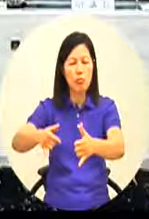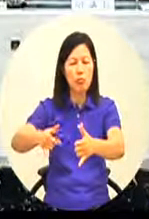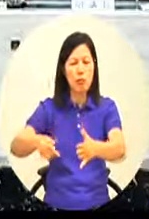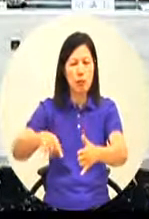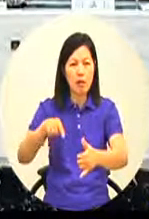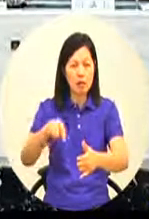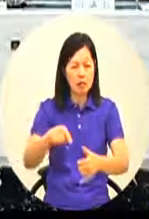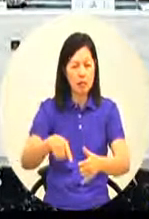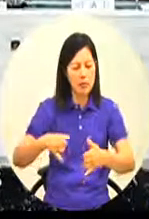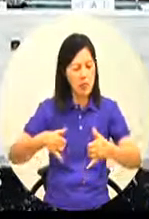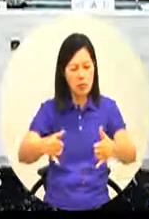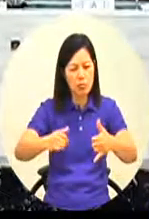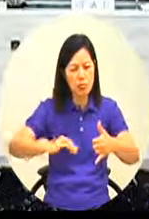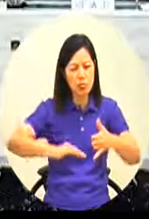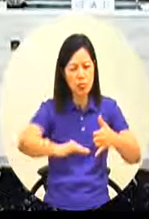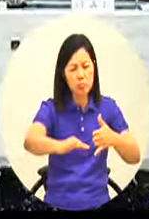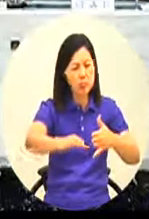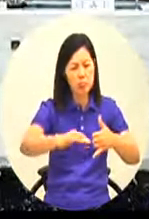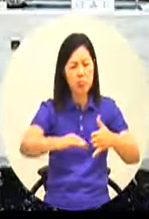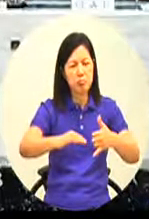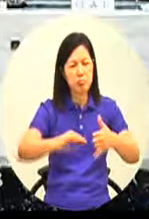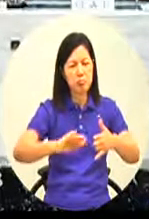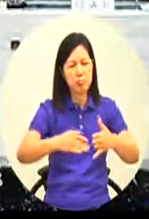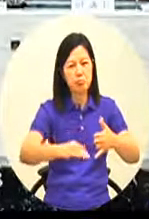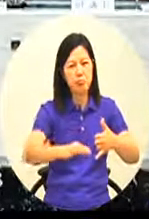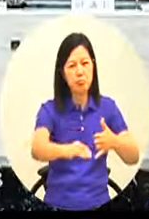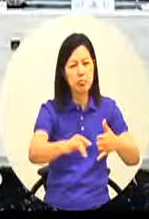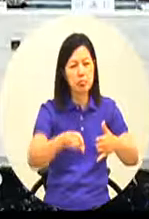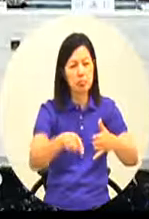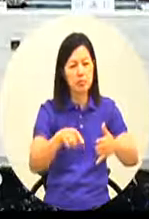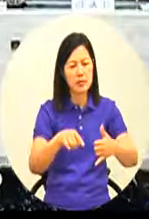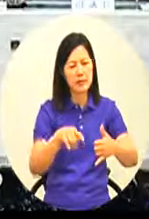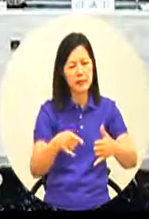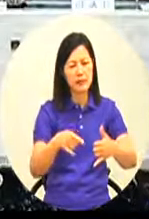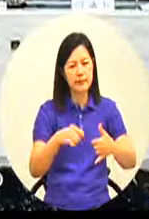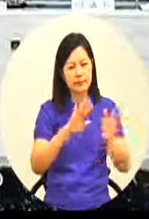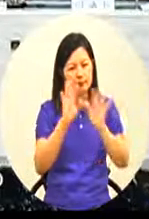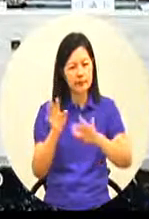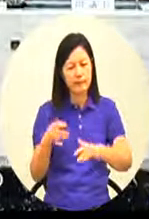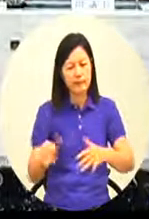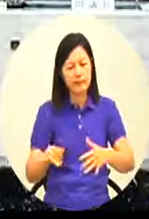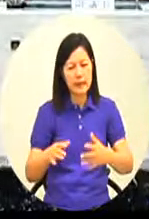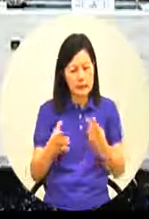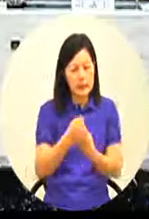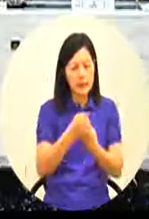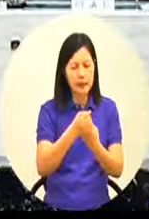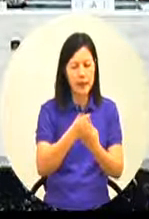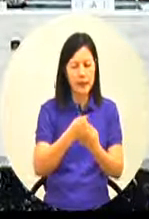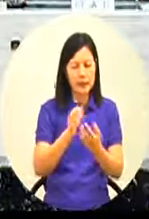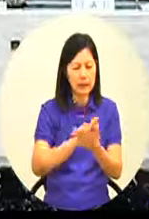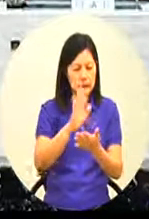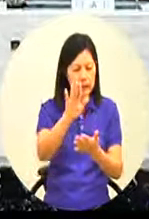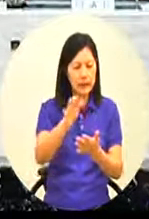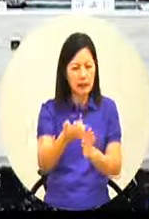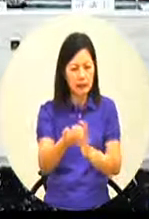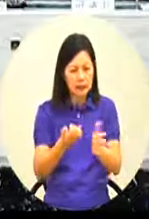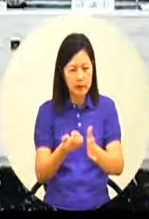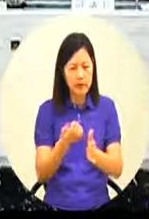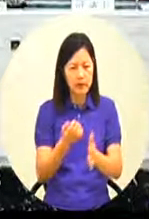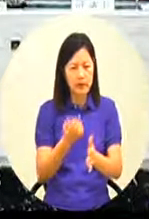真的是可以说在合并前跟合并后，整个高雄市的马